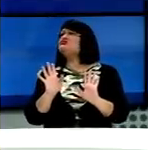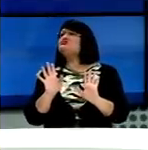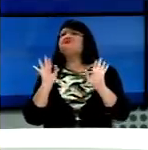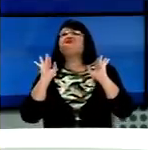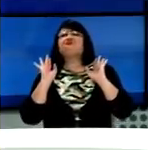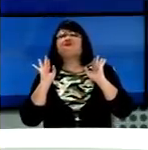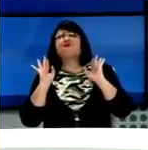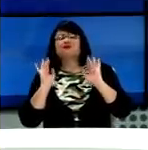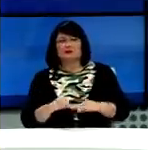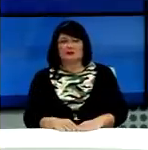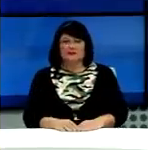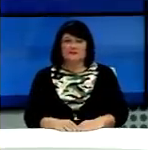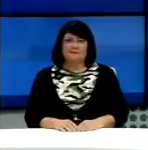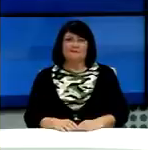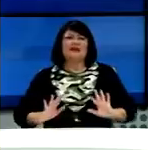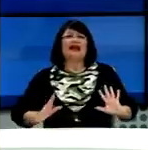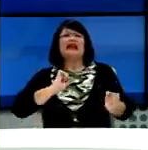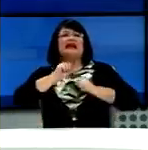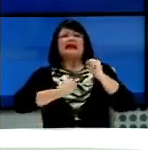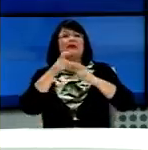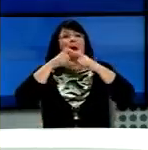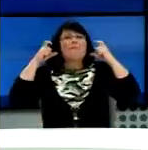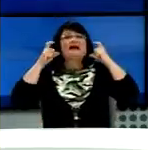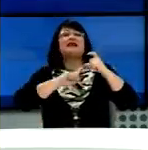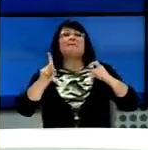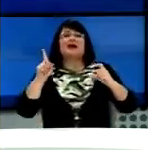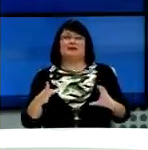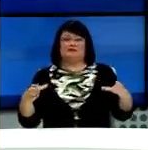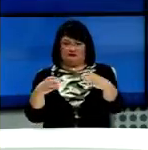είναι με το κίνημα εναντίον της μάσκας, το οποίο,